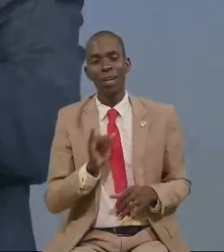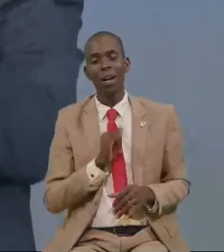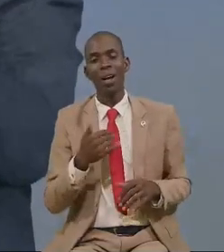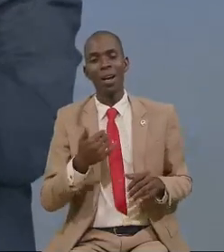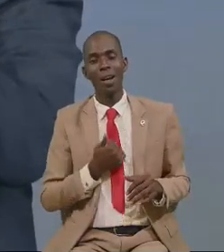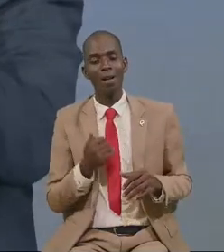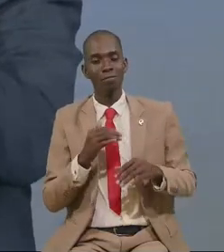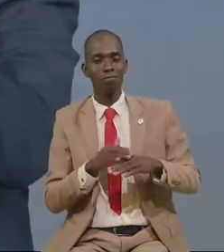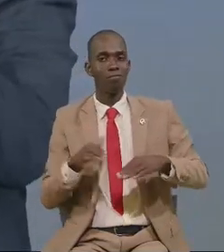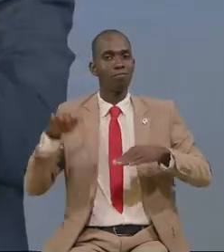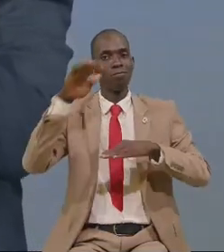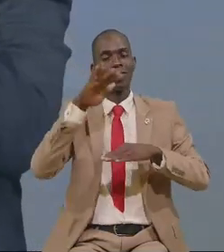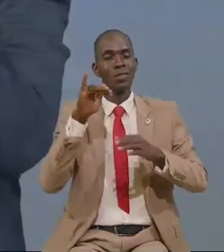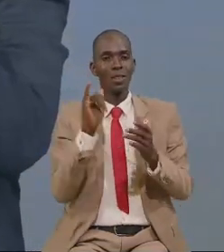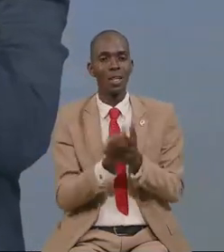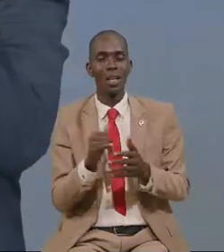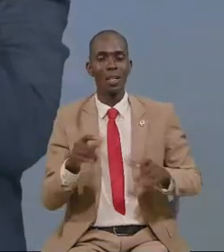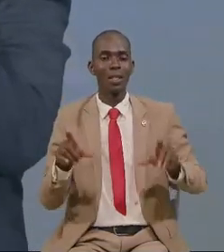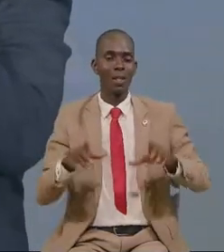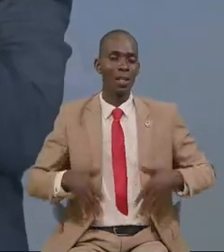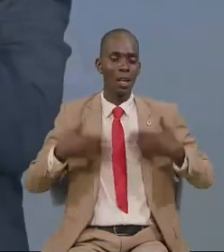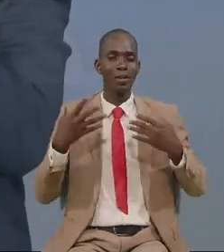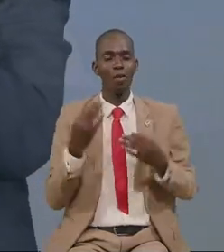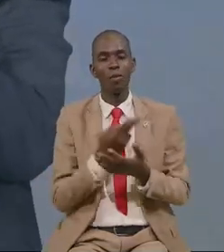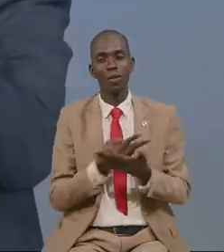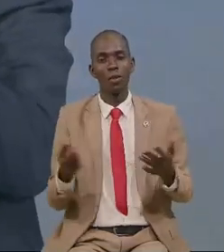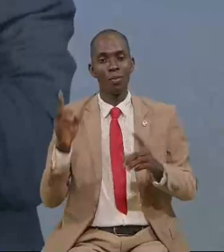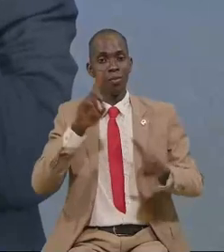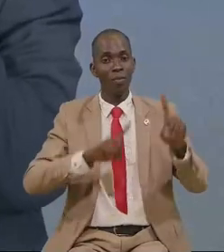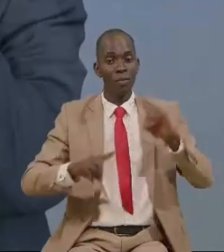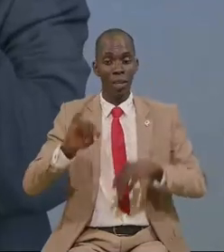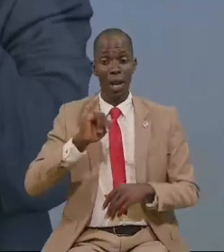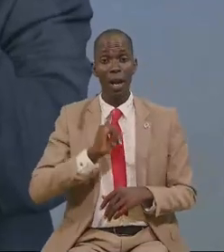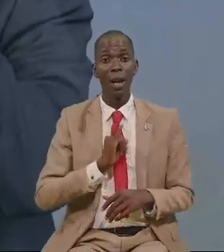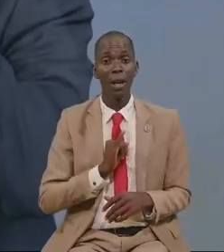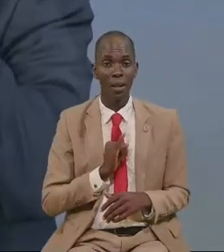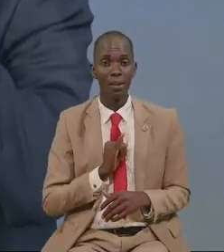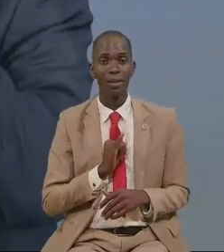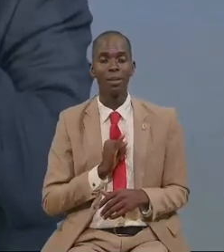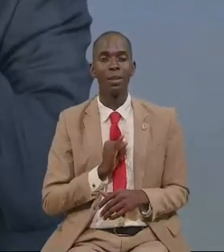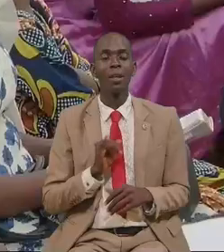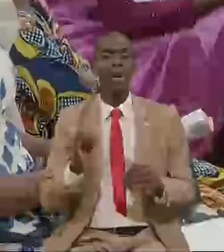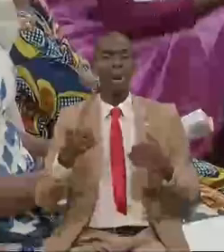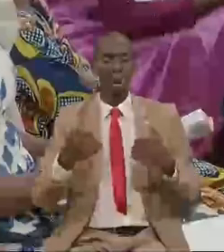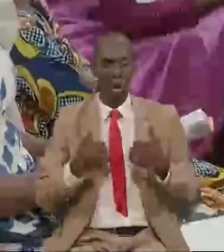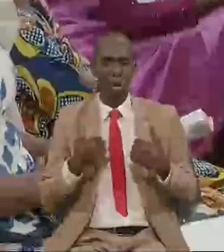J'ai déjà quitté cette vie d'échec. Moi, j'ai déjà